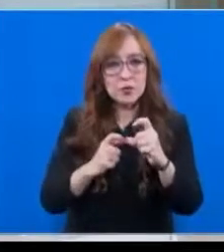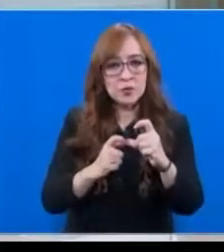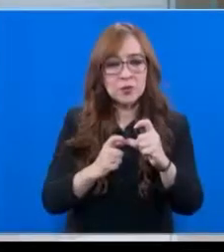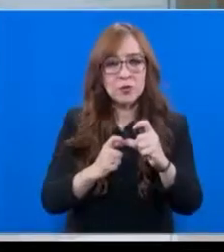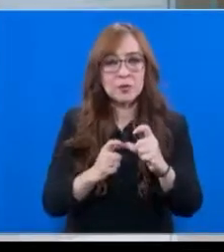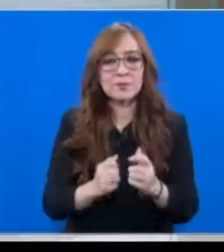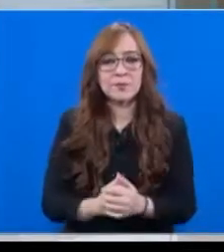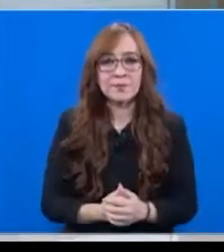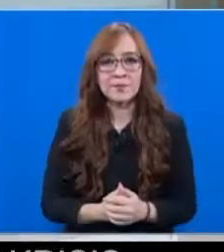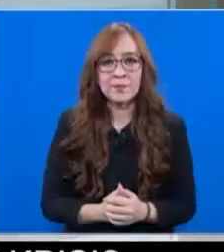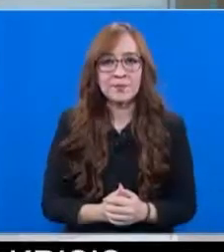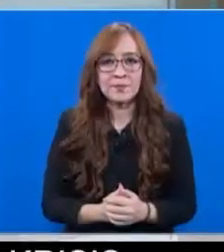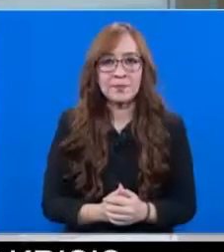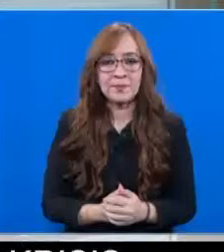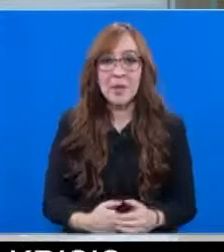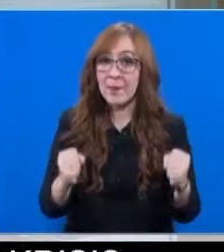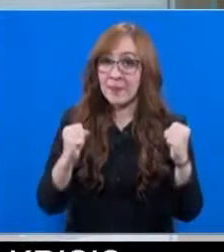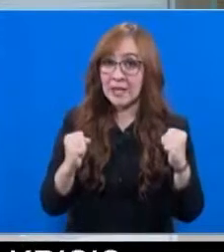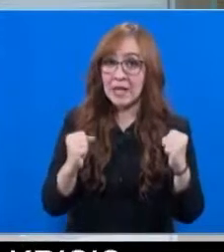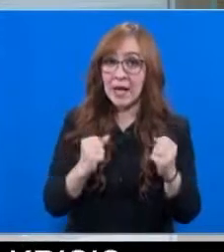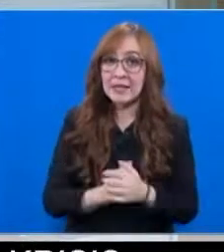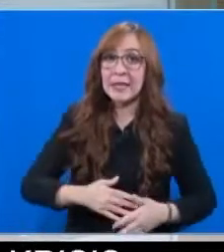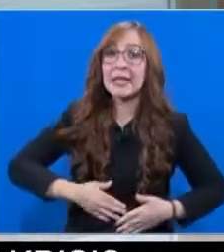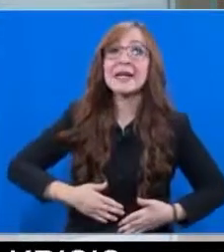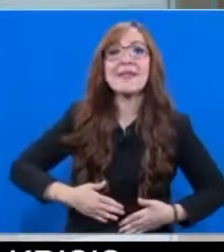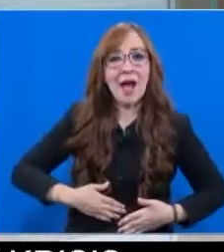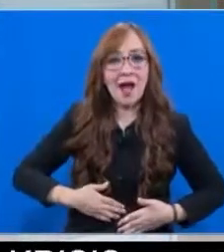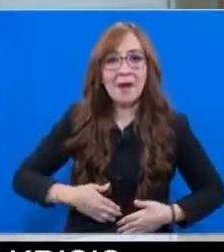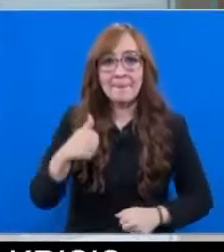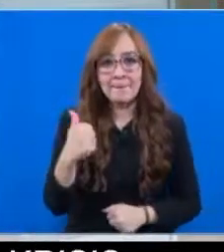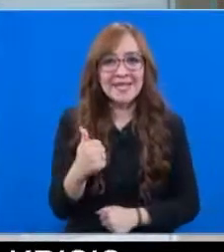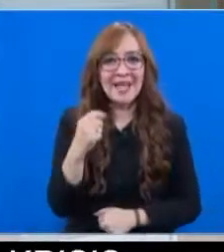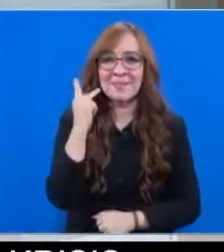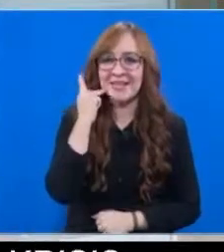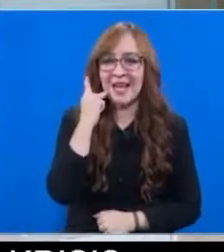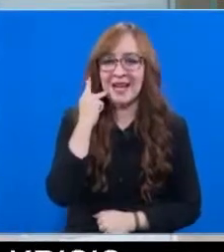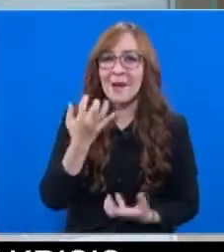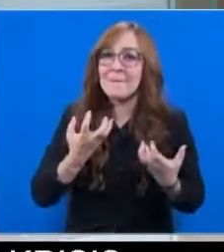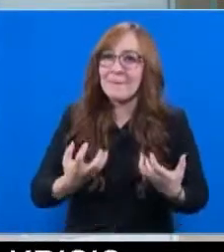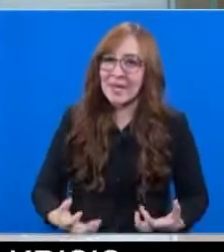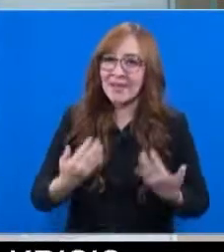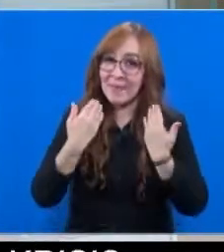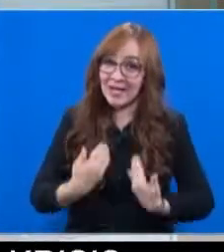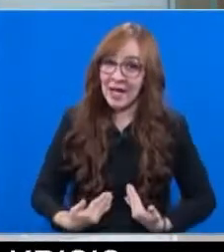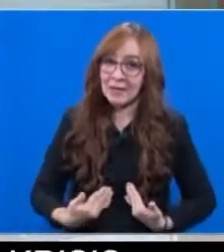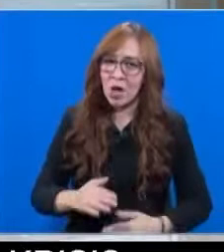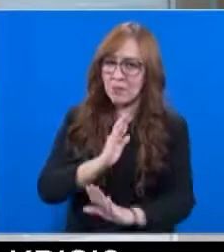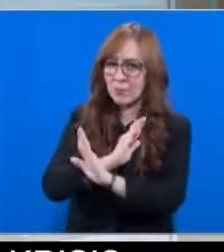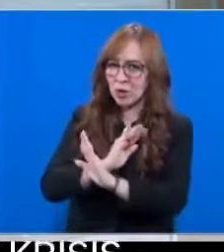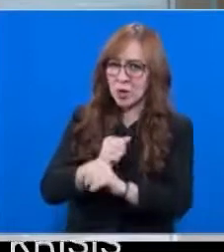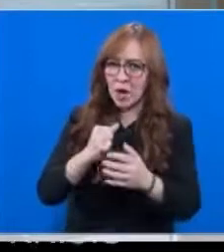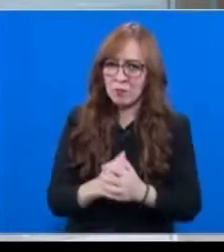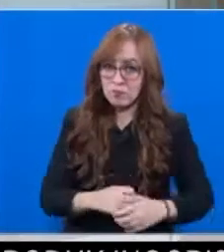di usus, lalu mempertahankan rasa kenyang. Jadi bisa menjaga berat badan dan mencegah obesitas. Juga